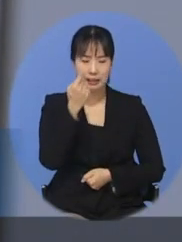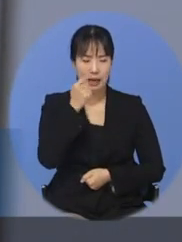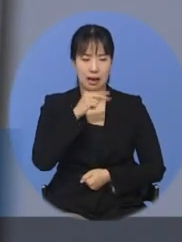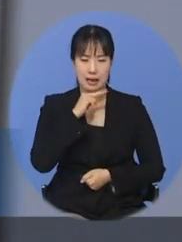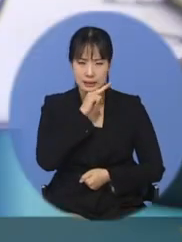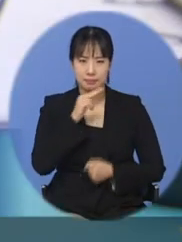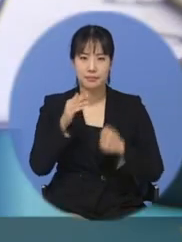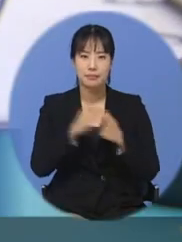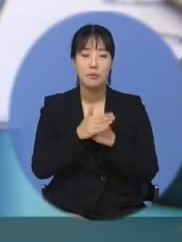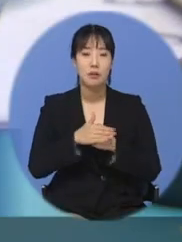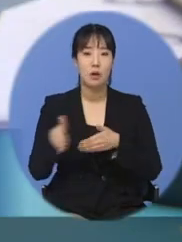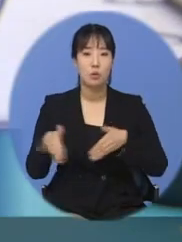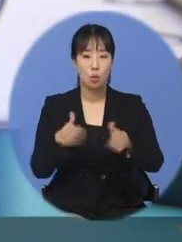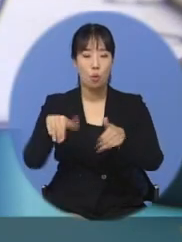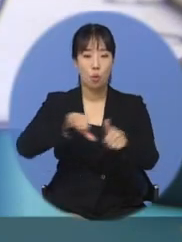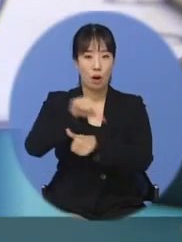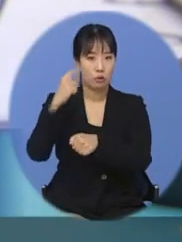의심돼